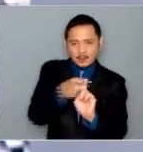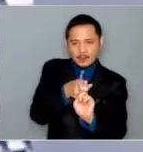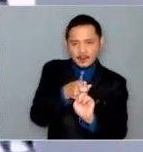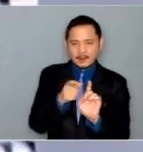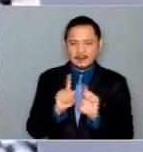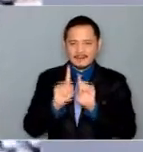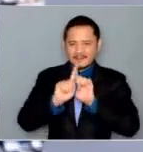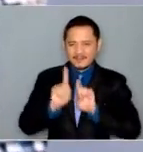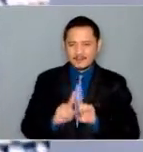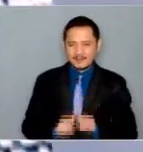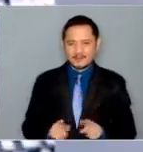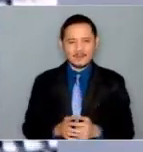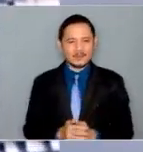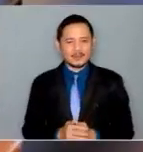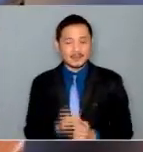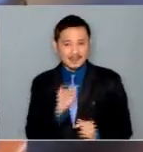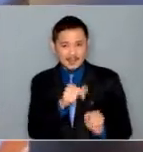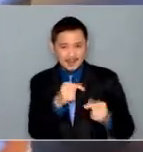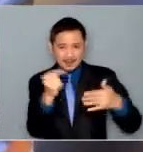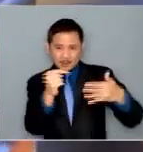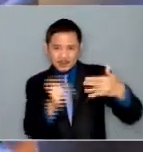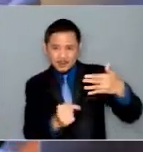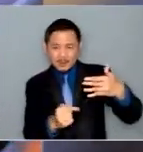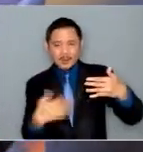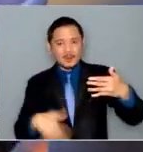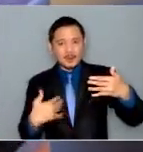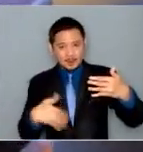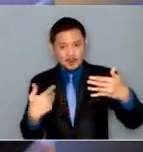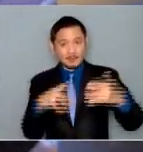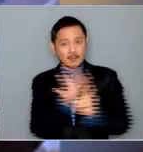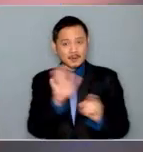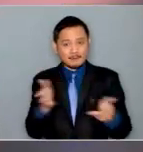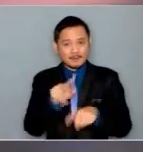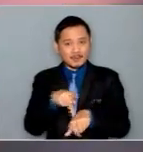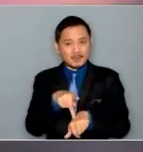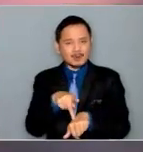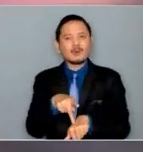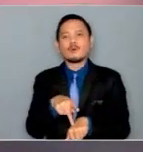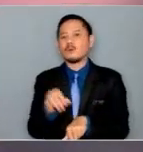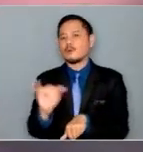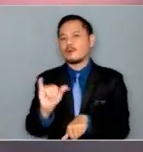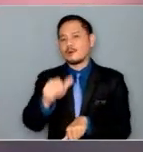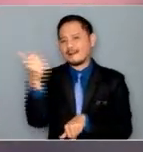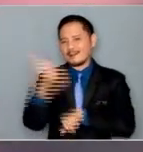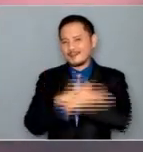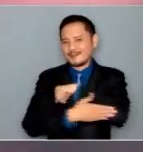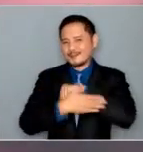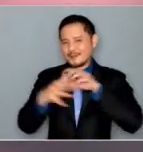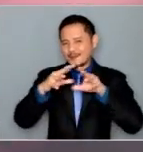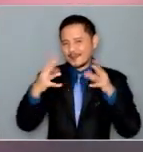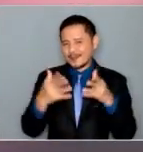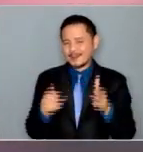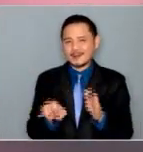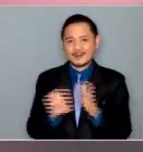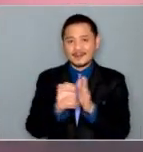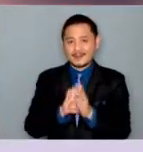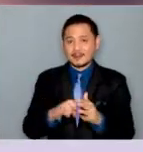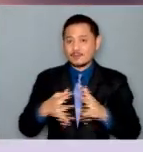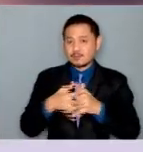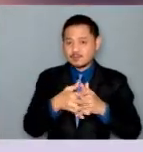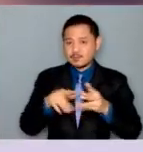table accessories na ito, hindi lamang patok dito sa Pilipinas. Umabot na rin ito sa ibang bansa tulad ng US,